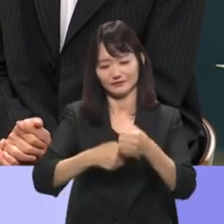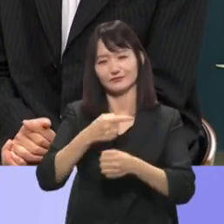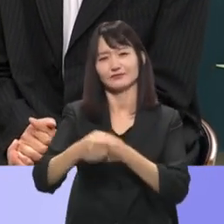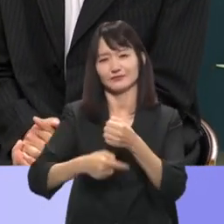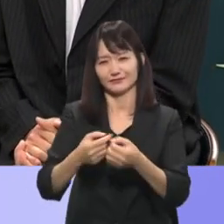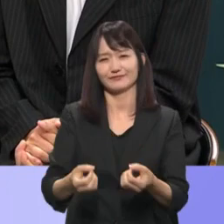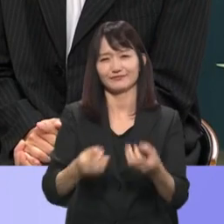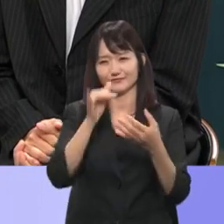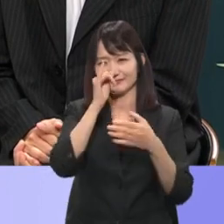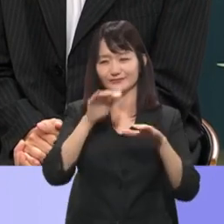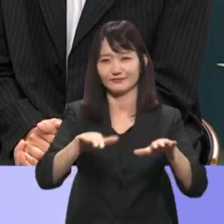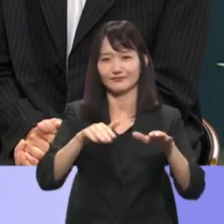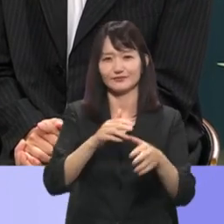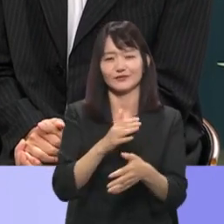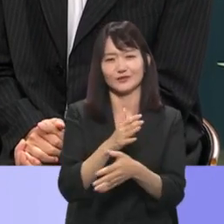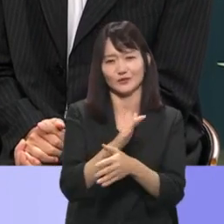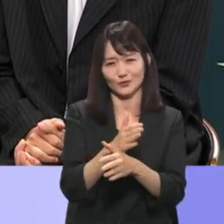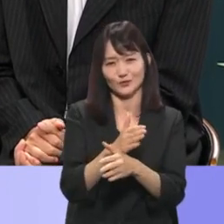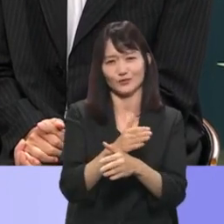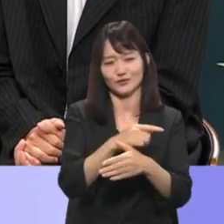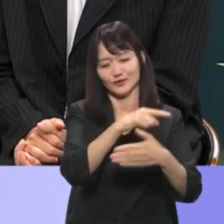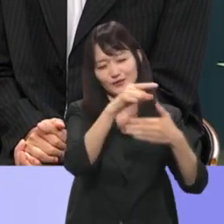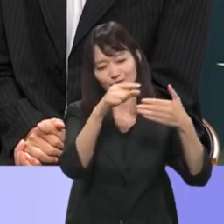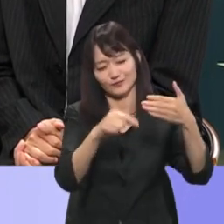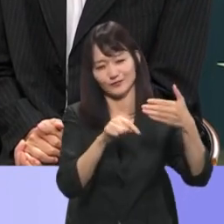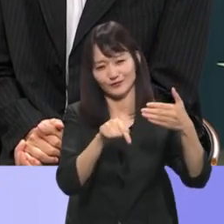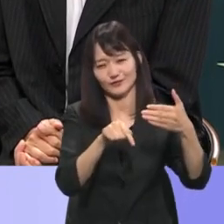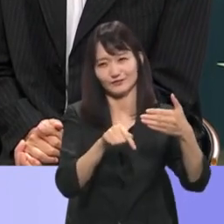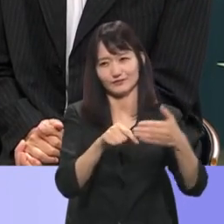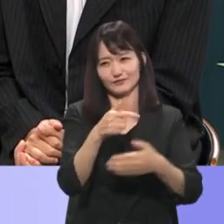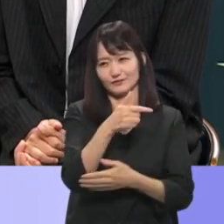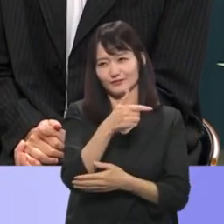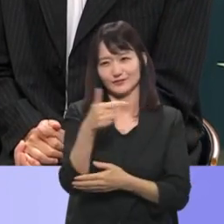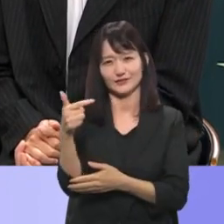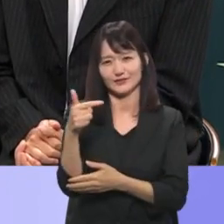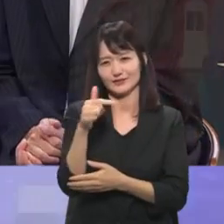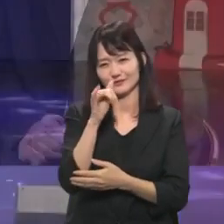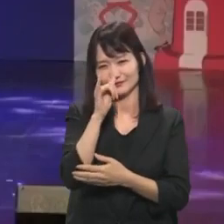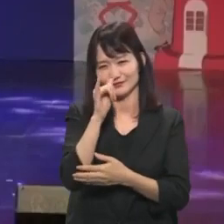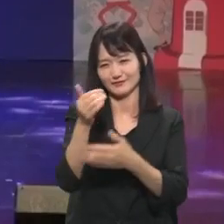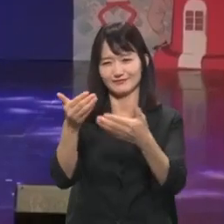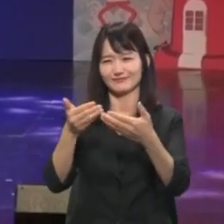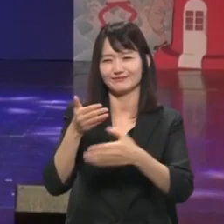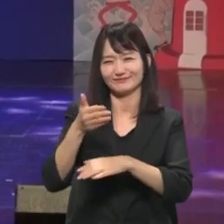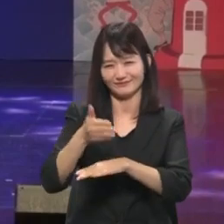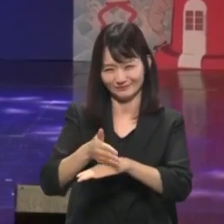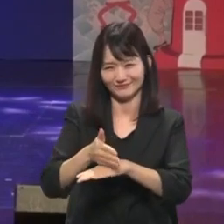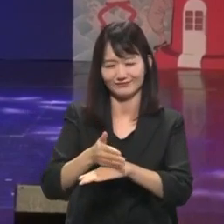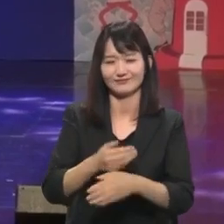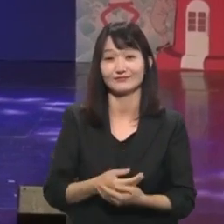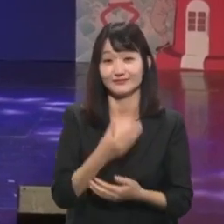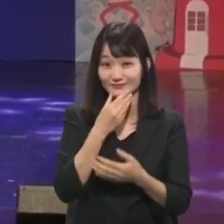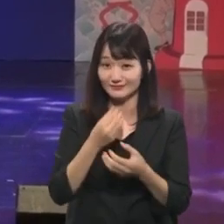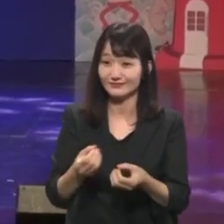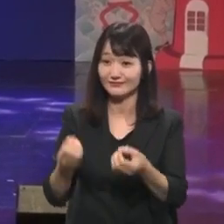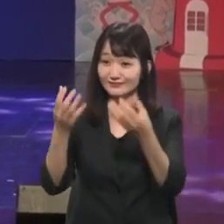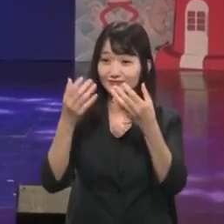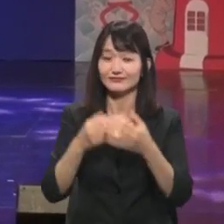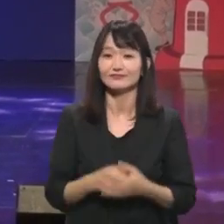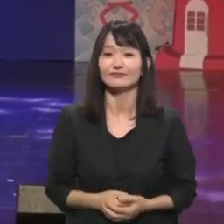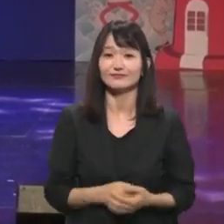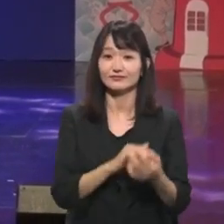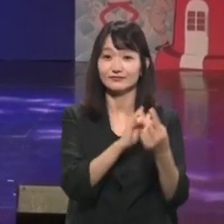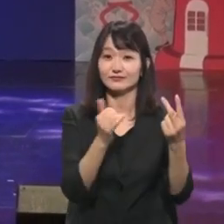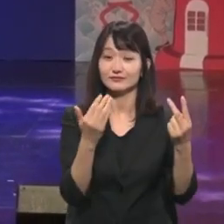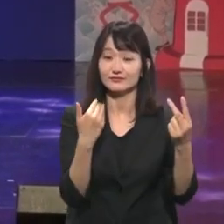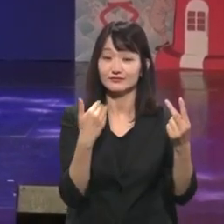저희가 이번에 코미디 부분에서 대상을 받아 가지고 너무 감사드립니다 축하드리고 두부 제가